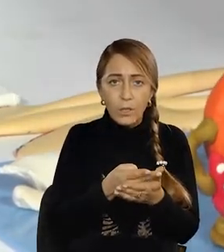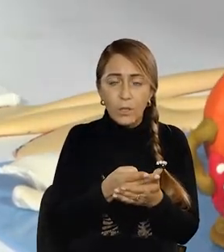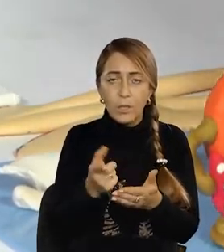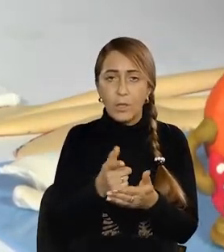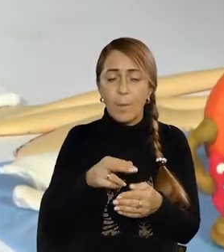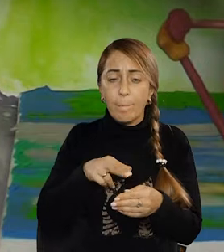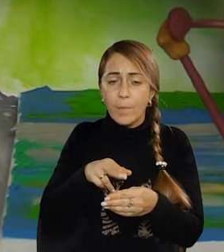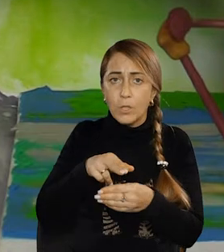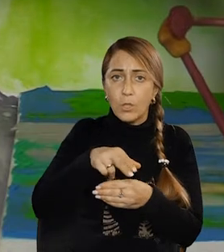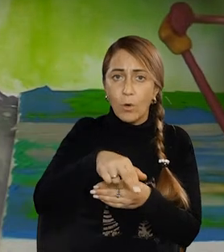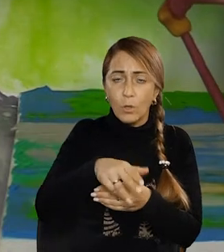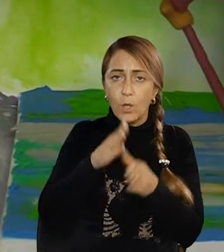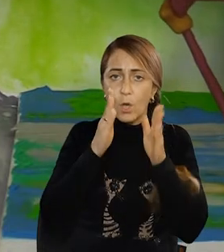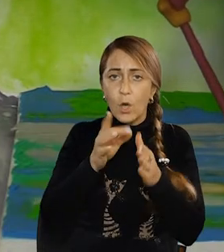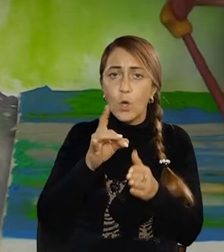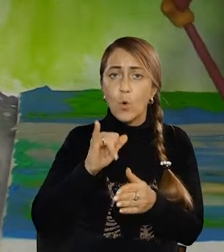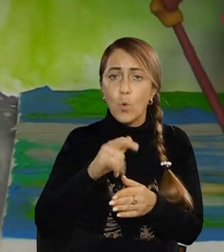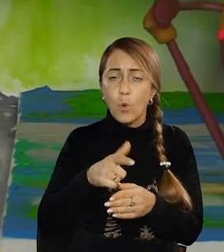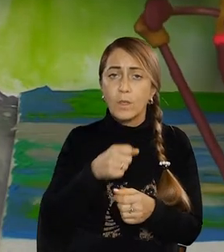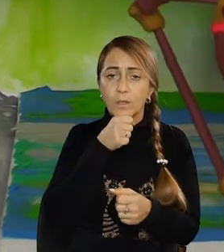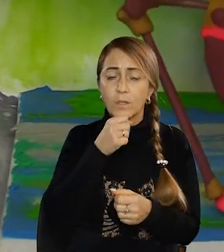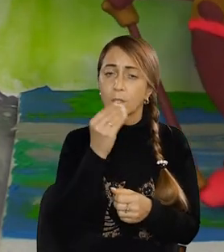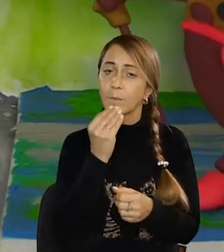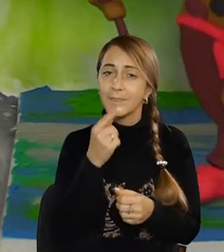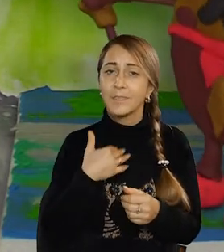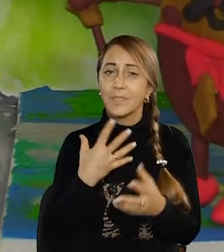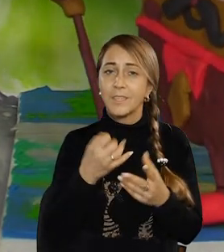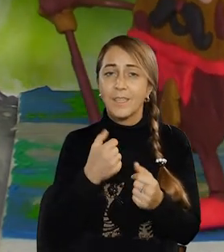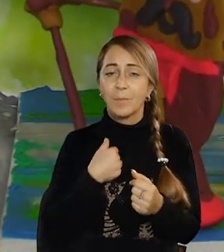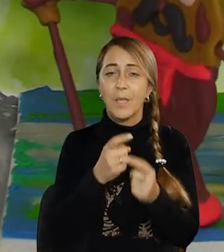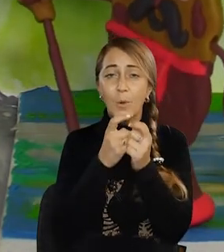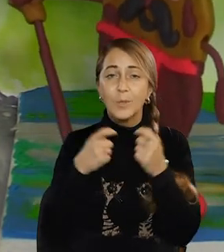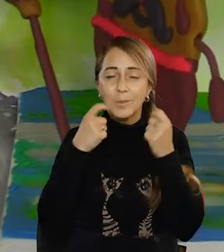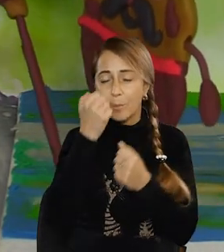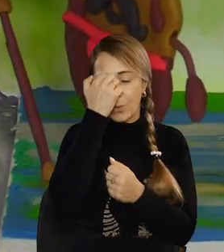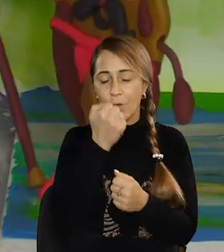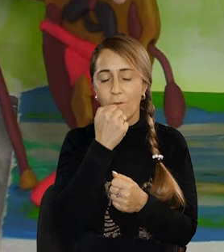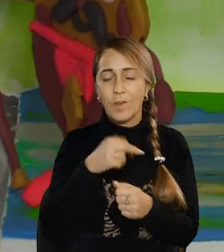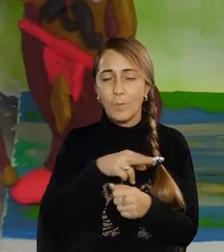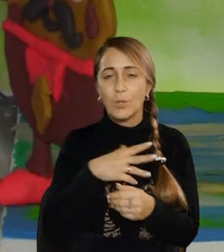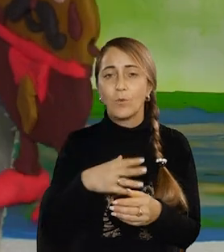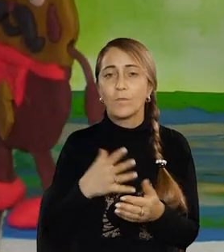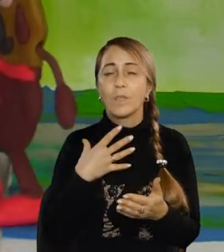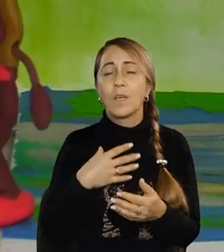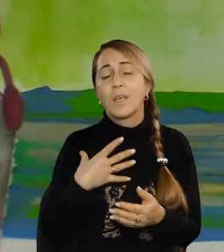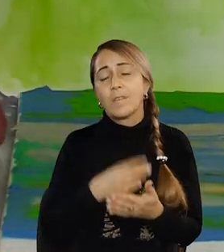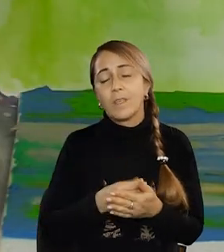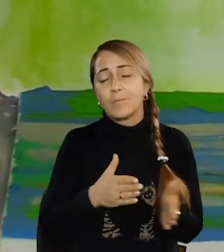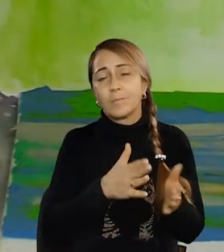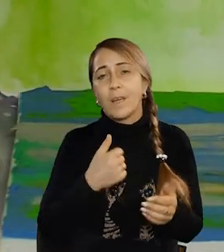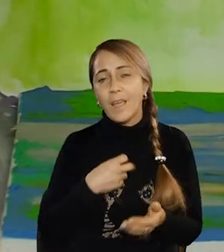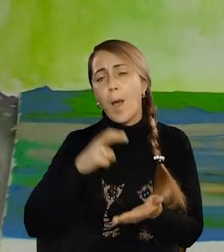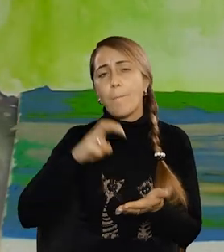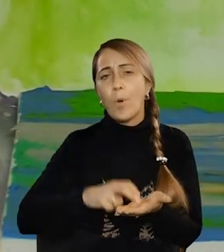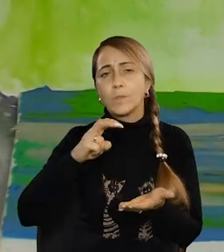руху пішохода. Дідусь Корж іще раз мені усміхнувся, подякував і пішов собі далі. А я пострибав